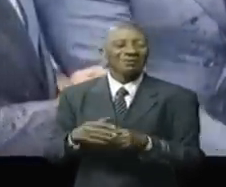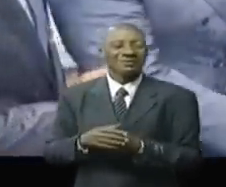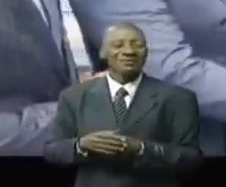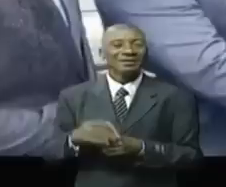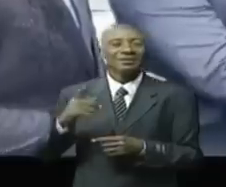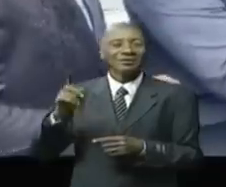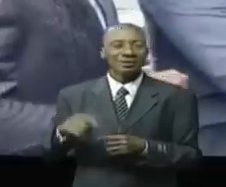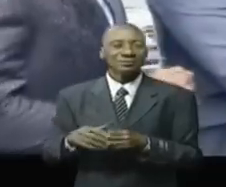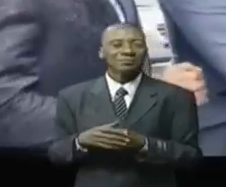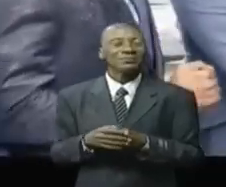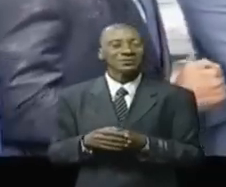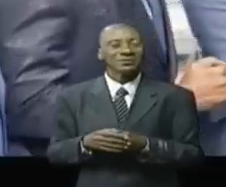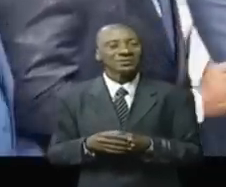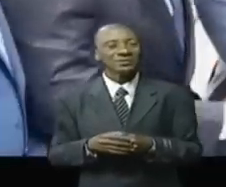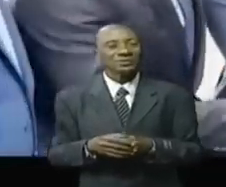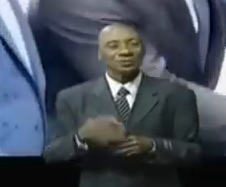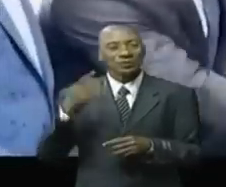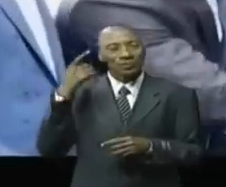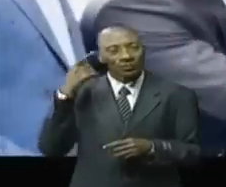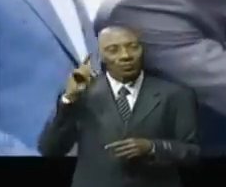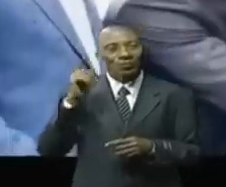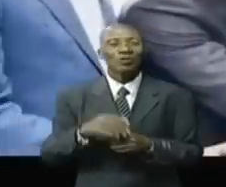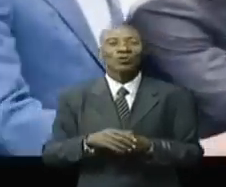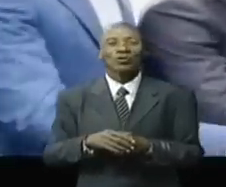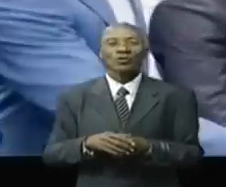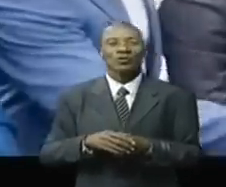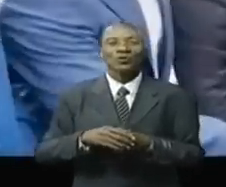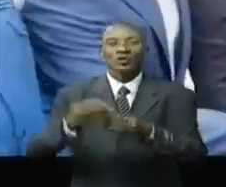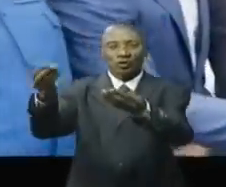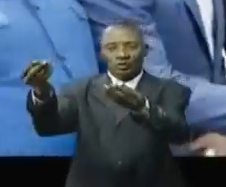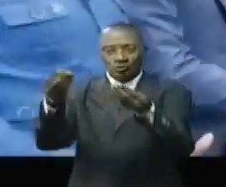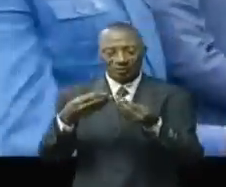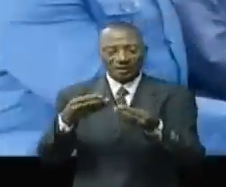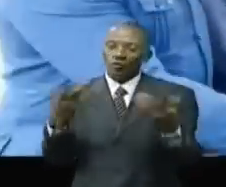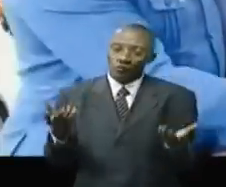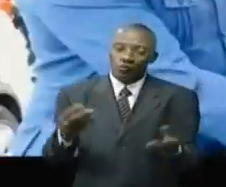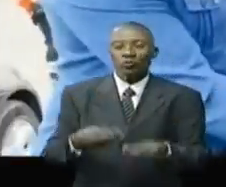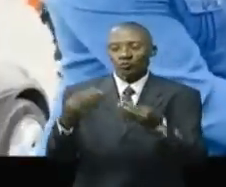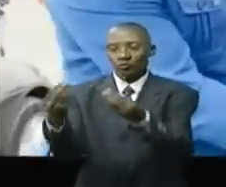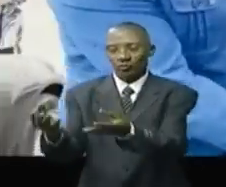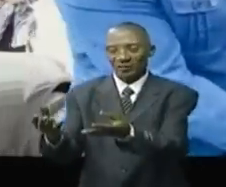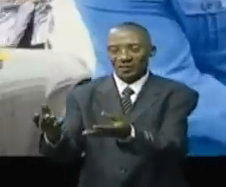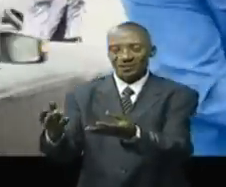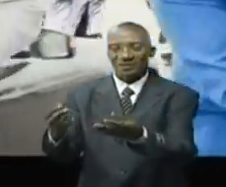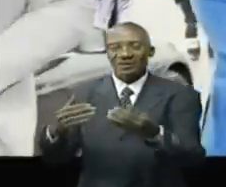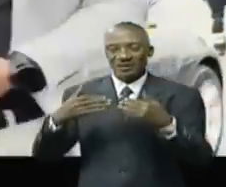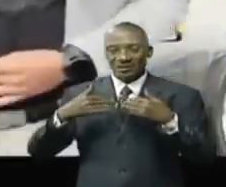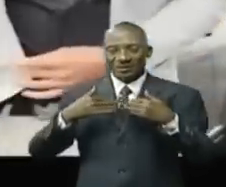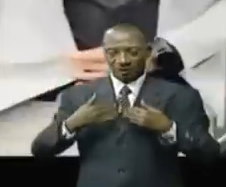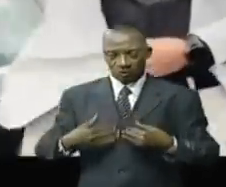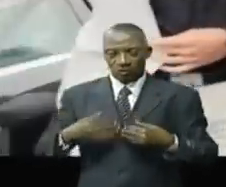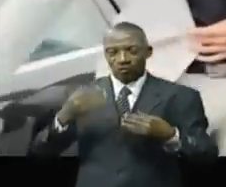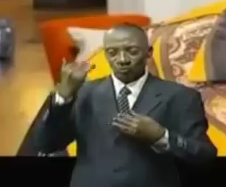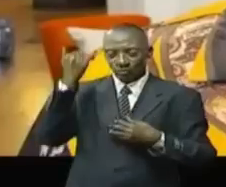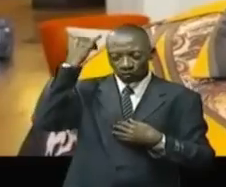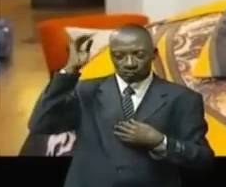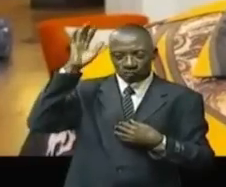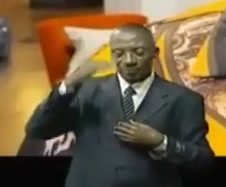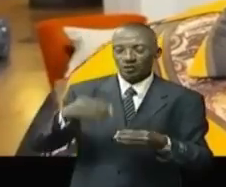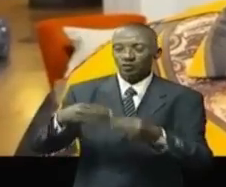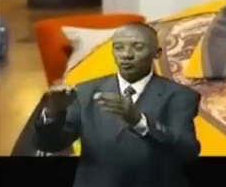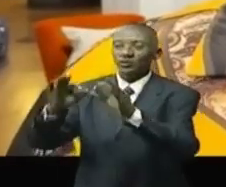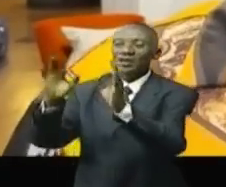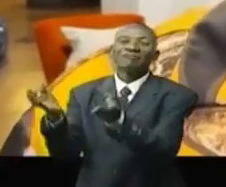on va procéder d'abord par la remise de la dépouille à la famille et c'est le procureur au niveau de la Belgique